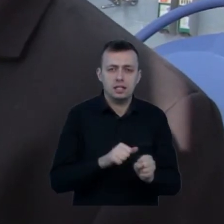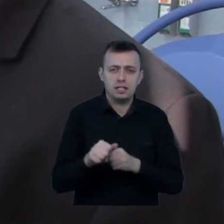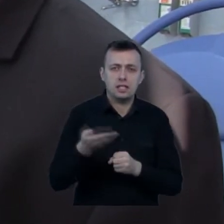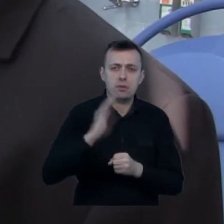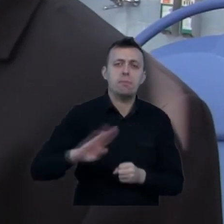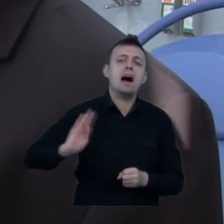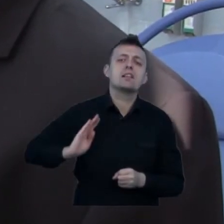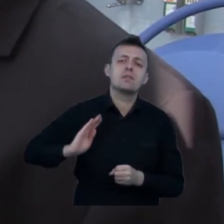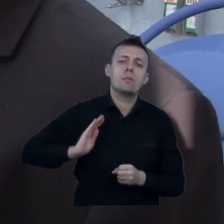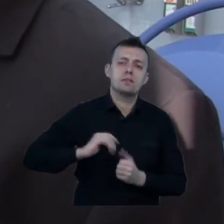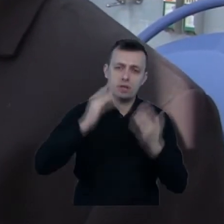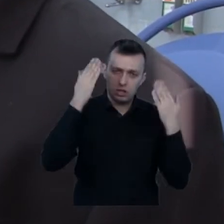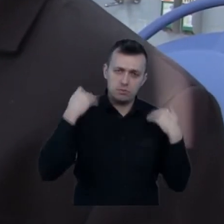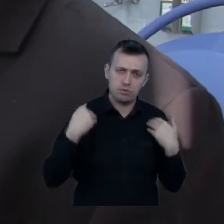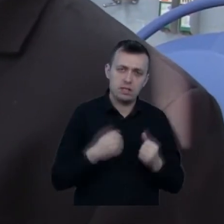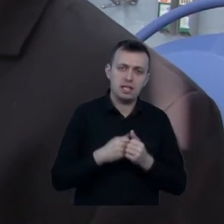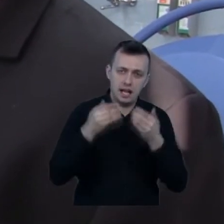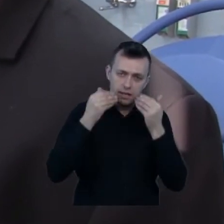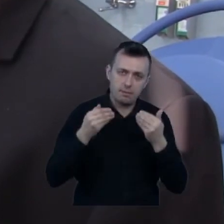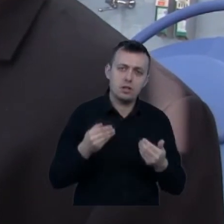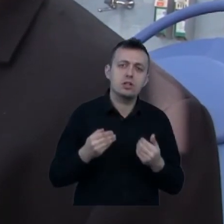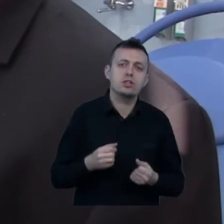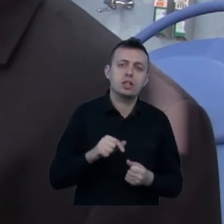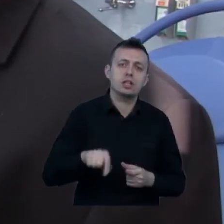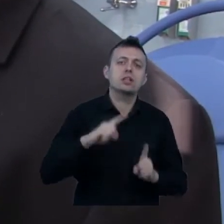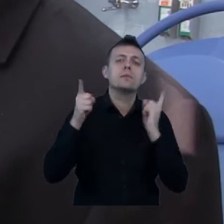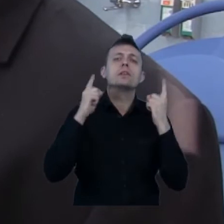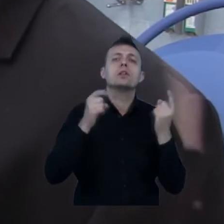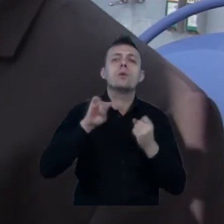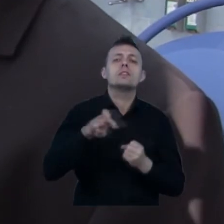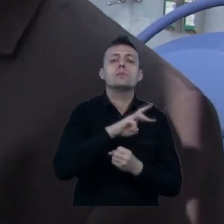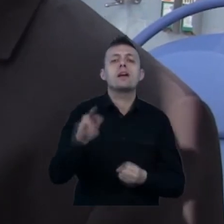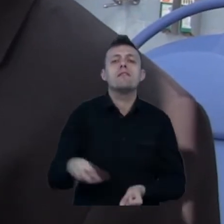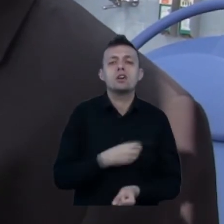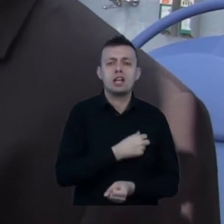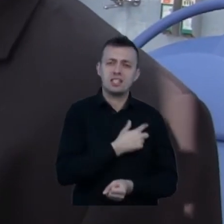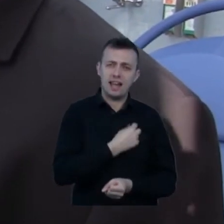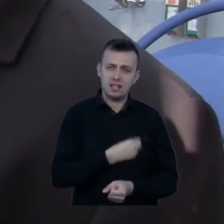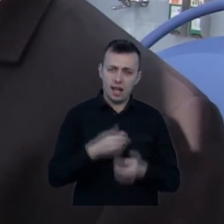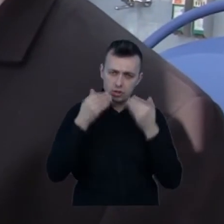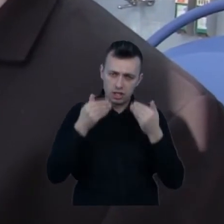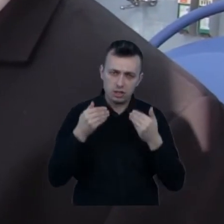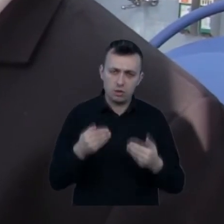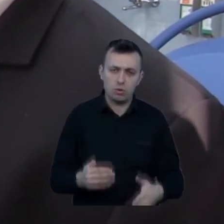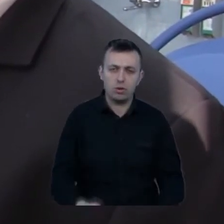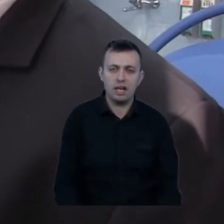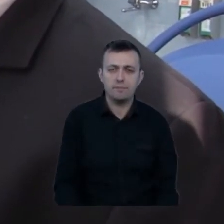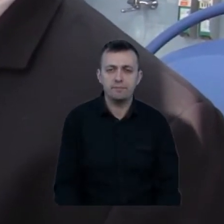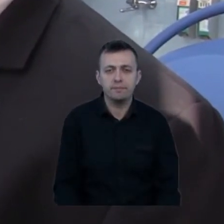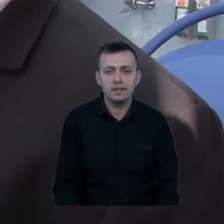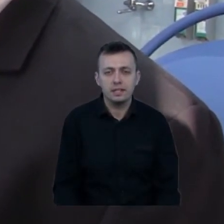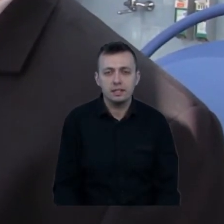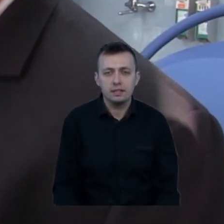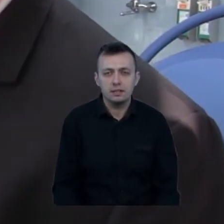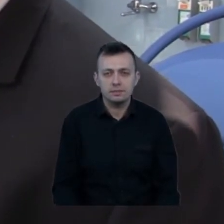swoje odzwierciedlenie w ostatnim rankingu Bezpieczny Szpital, gdzie znaleźliśmy się w złotej setce. Ale to między dzięki takim inicjatywom również